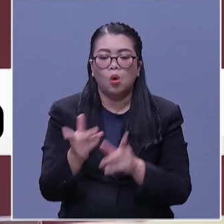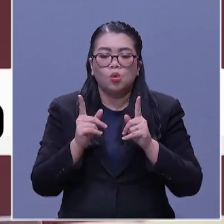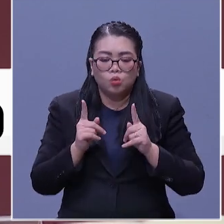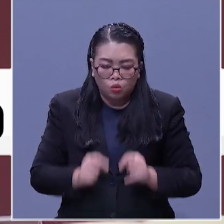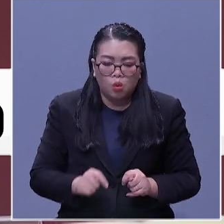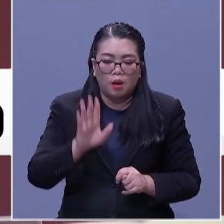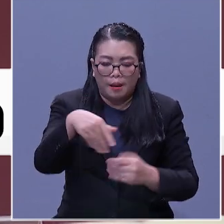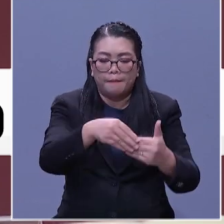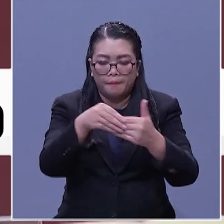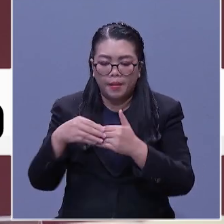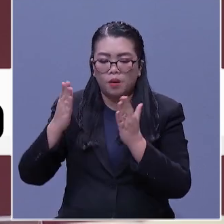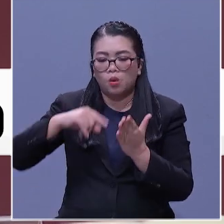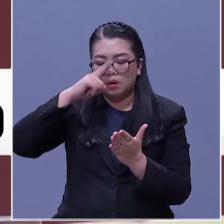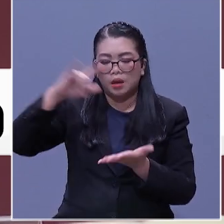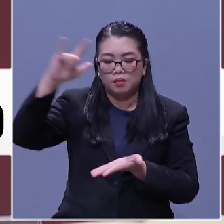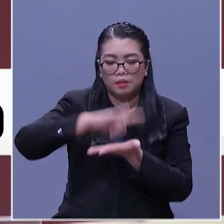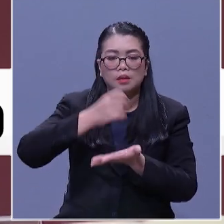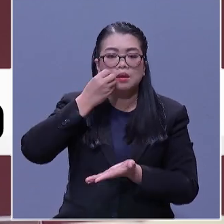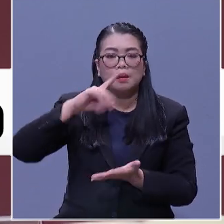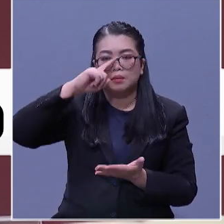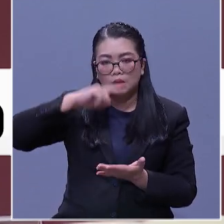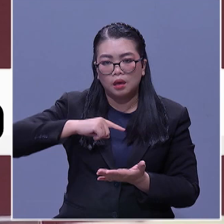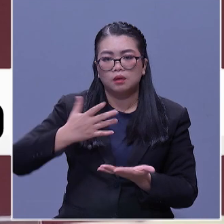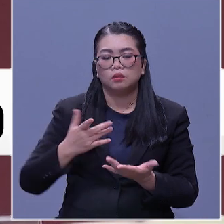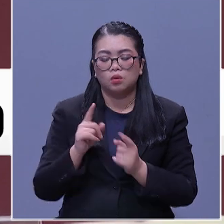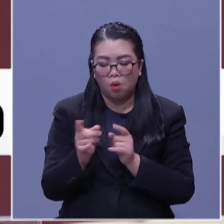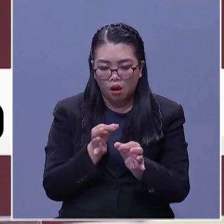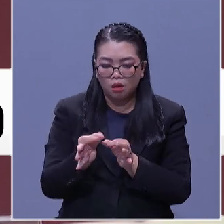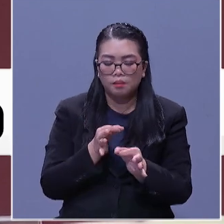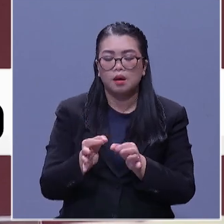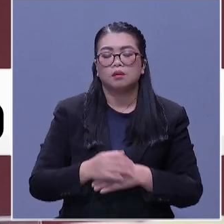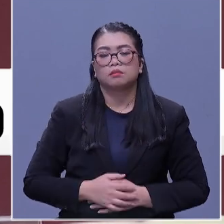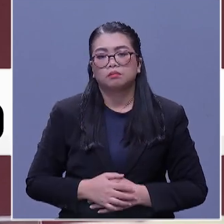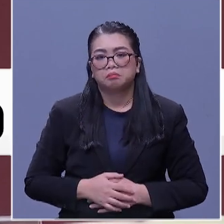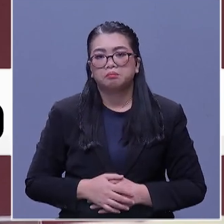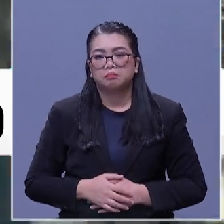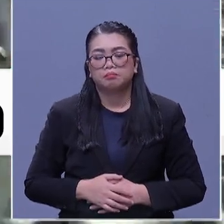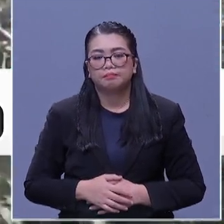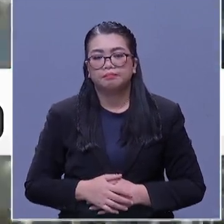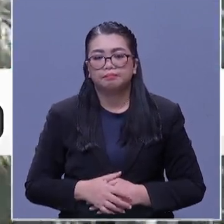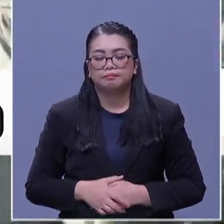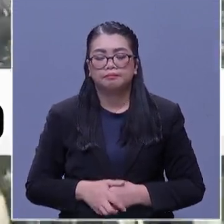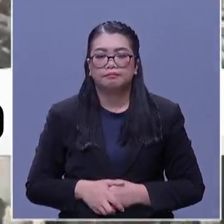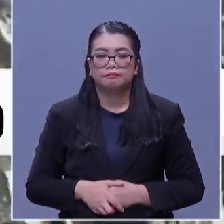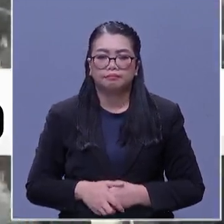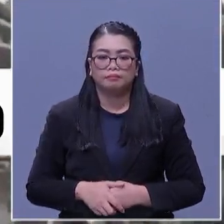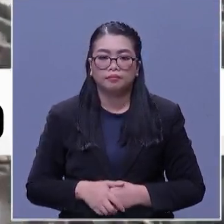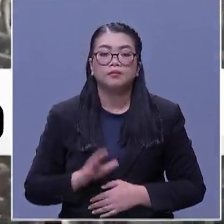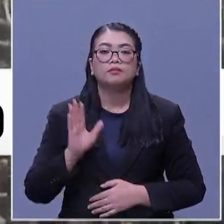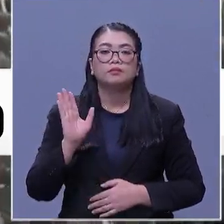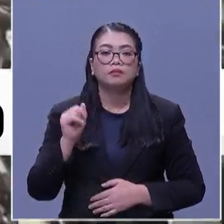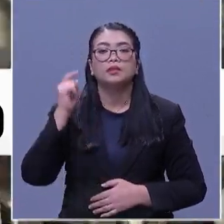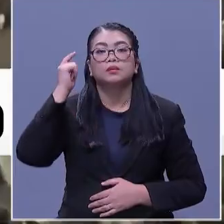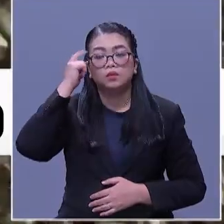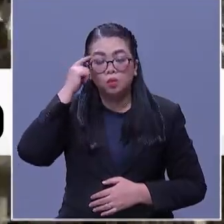กันไปเจรจานะครับกับกลุ่มที่ 2หรือกลุ่มที่ 3เพื่อให้มีการปล่อยตัวประกันนะครับออนี่ก็เพิ่งทราบ